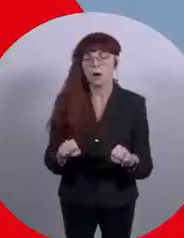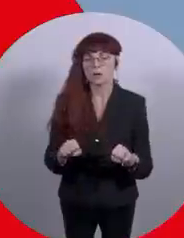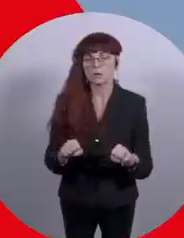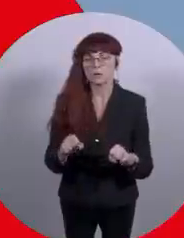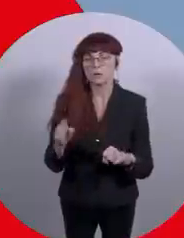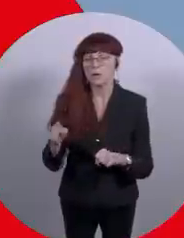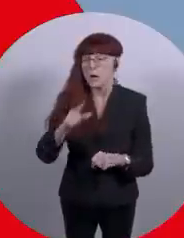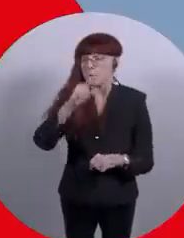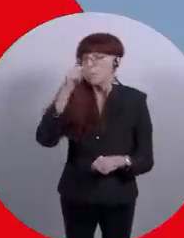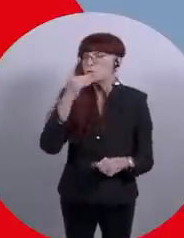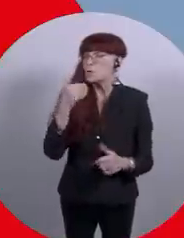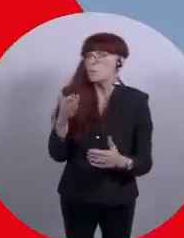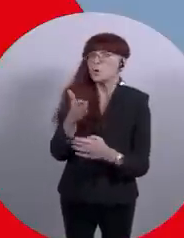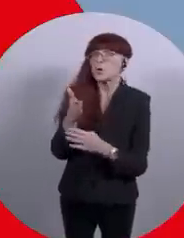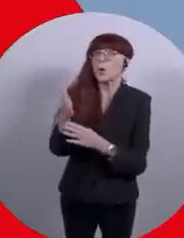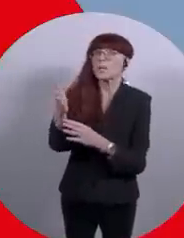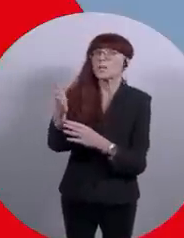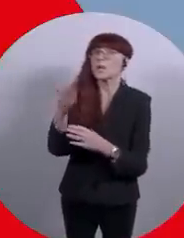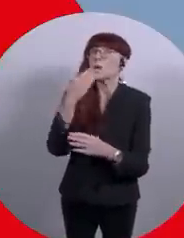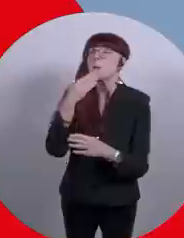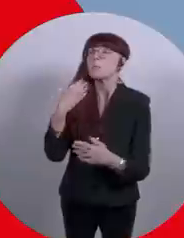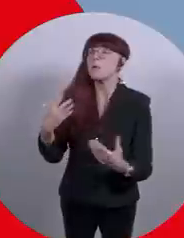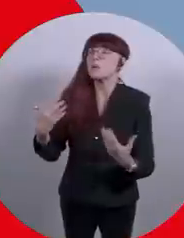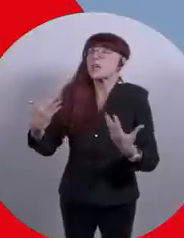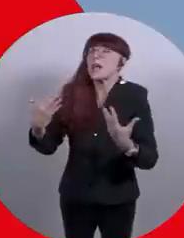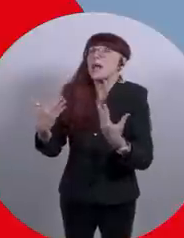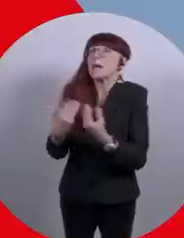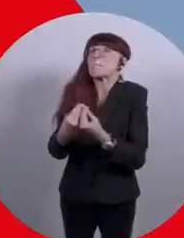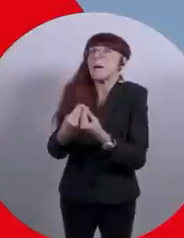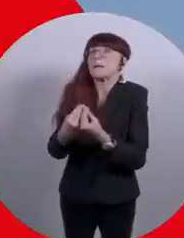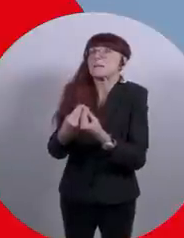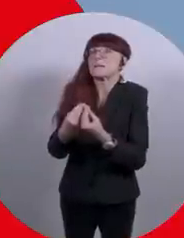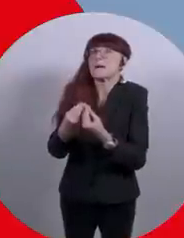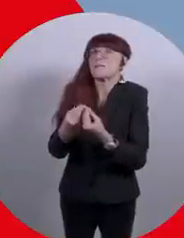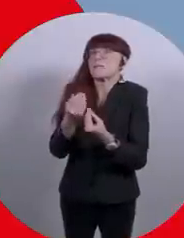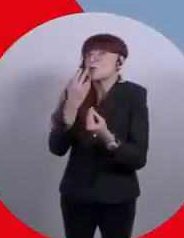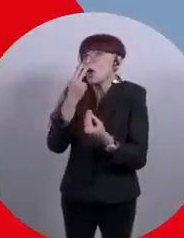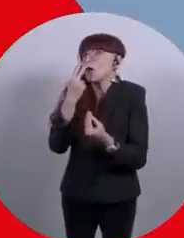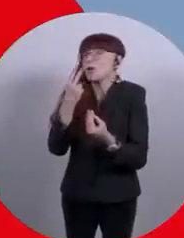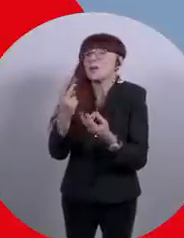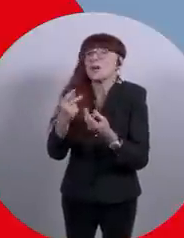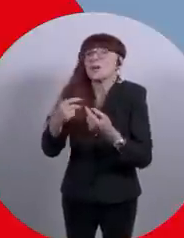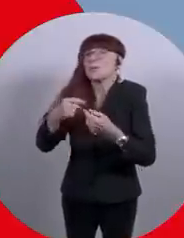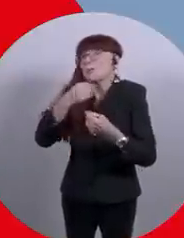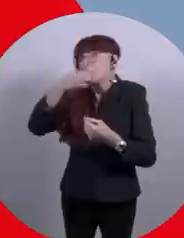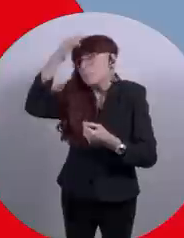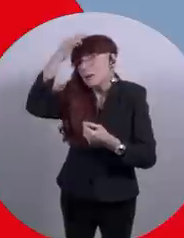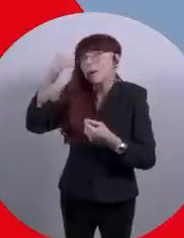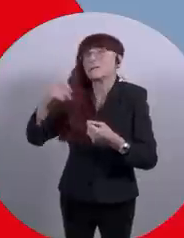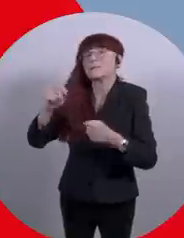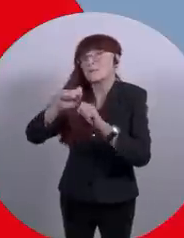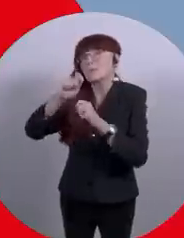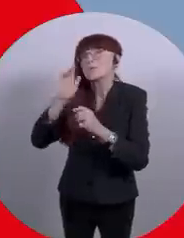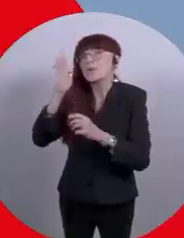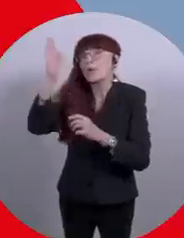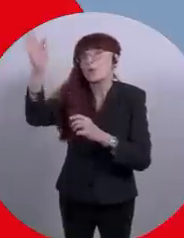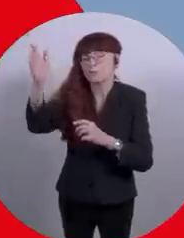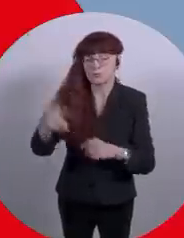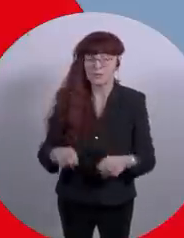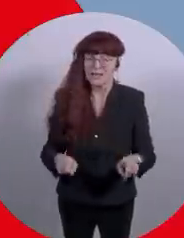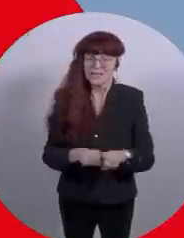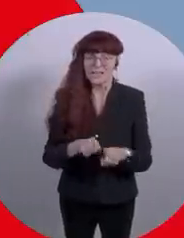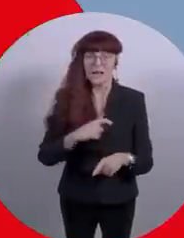sich orientieren und ein gemeinsames Zukunftsbild haben wie auch eine Partei eine gemeinsame Identität